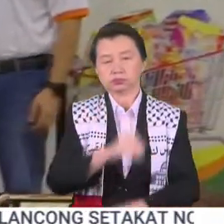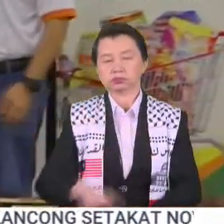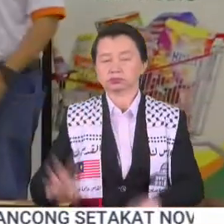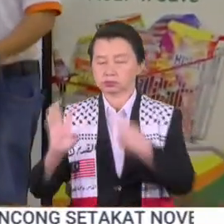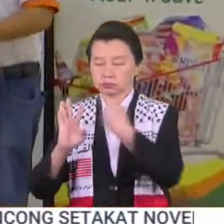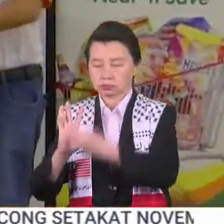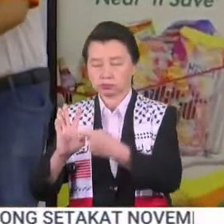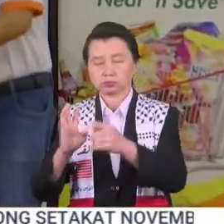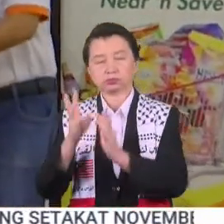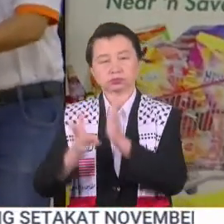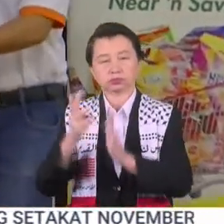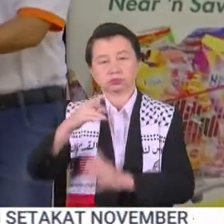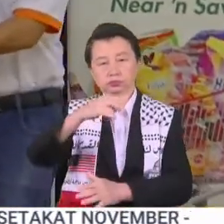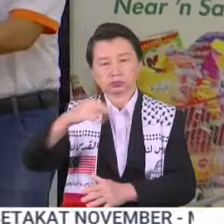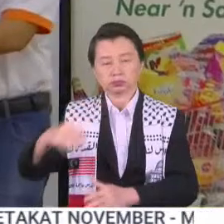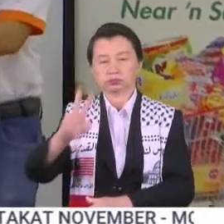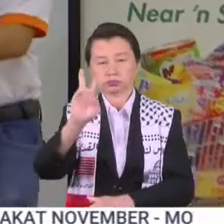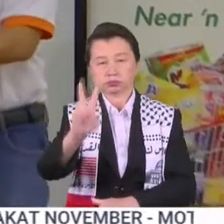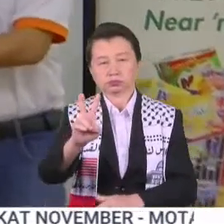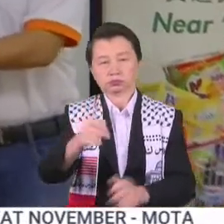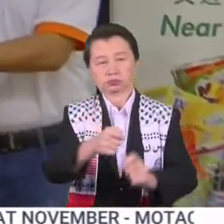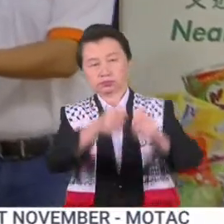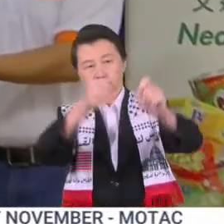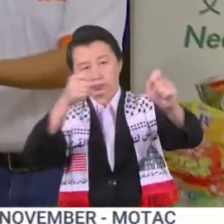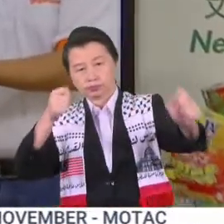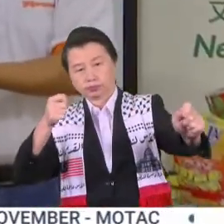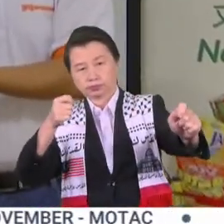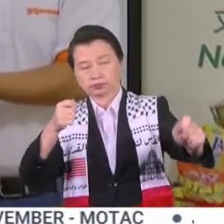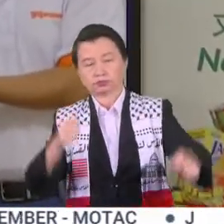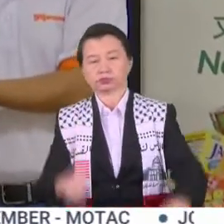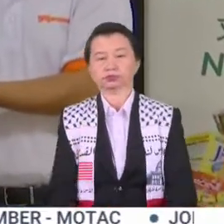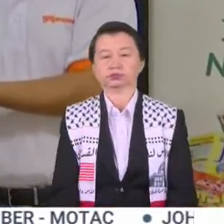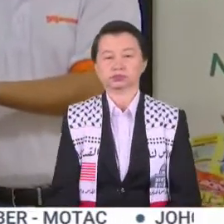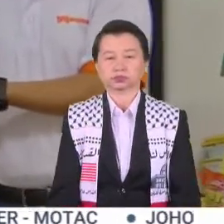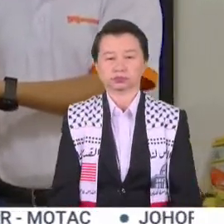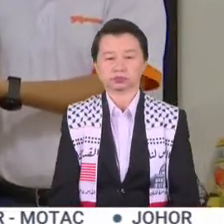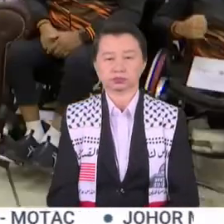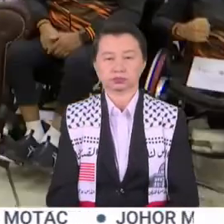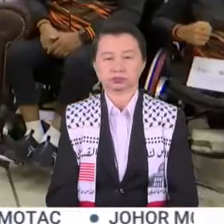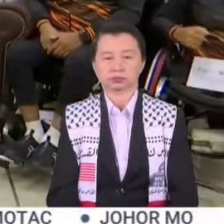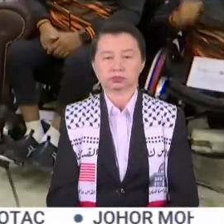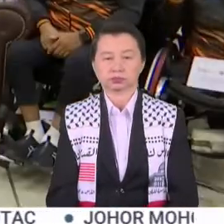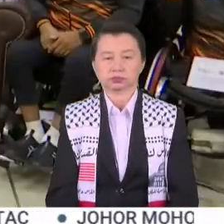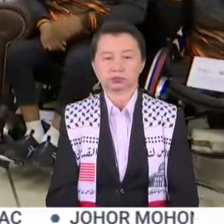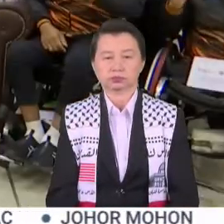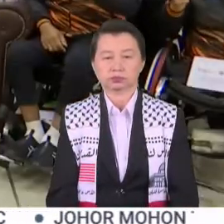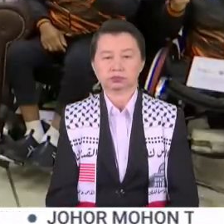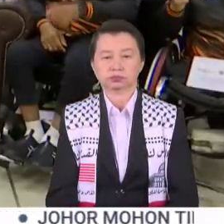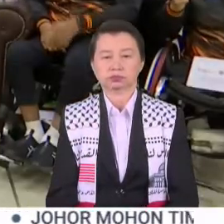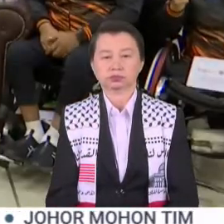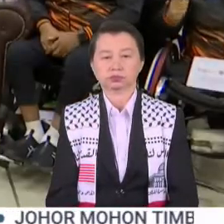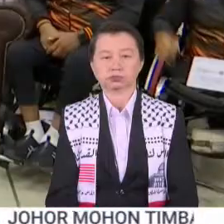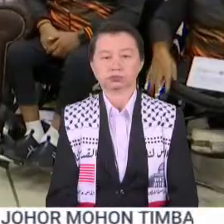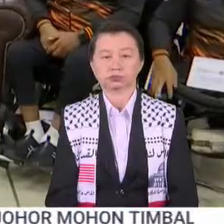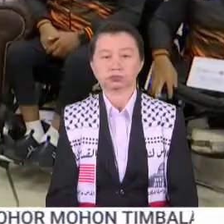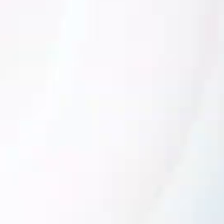empat daripada sukan para renang dan dua atlet para memanah, iaitu S. Suraj dan Nur Janarom Abdul Jalil.